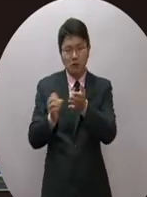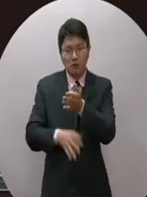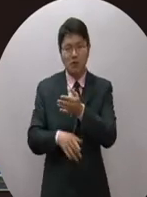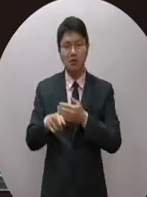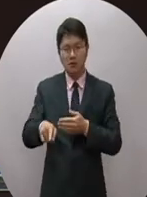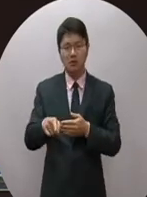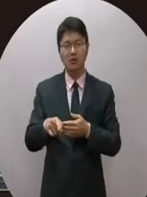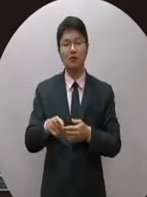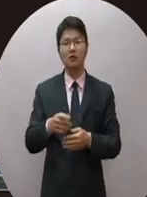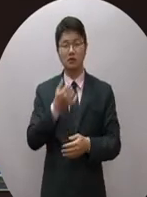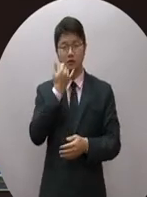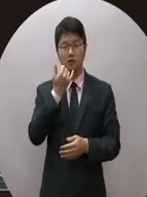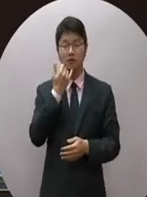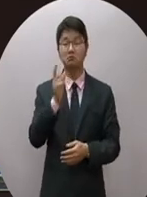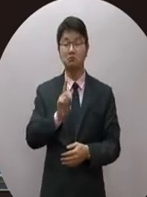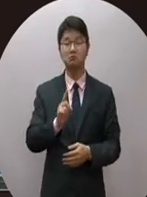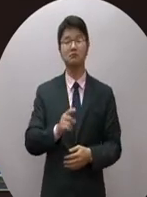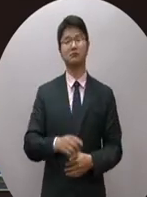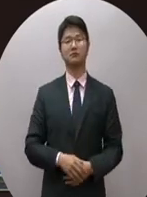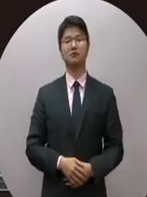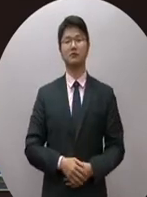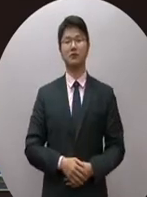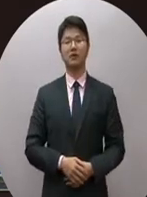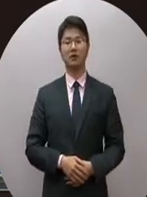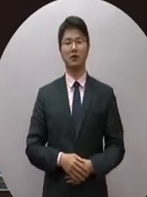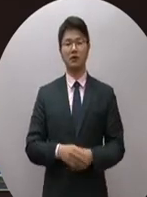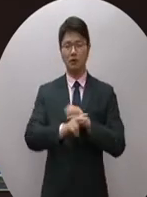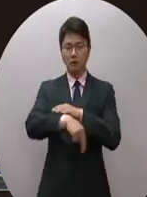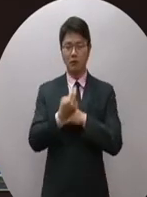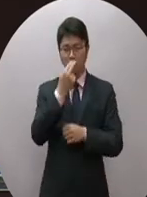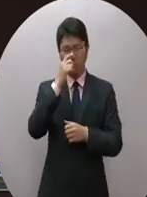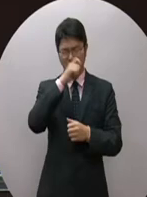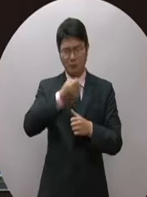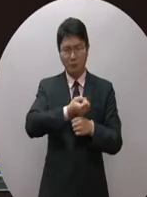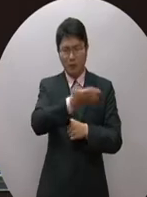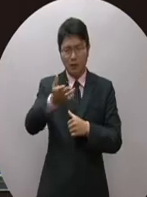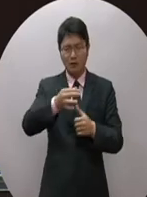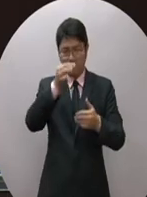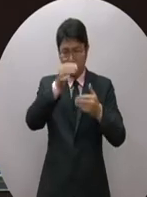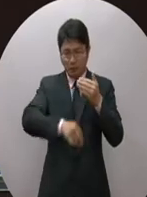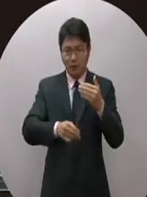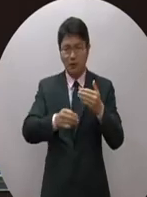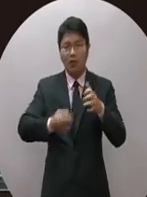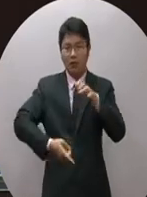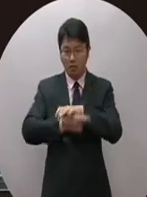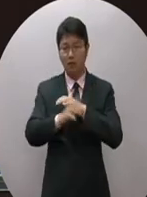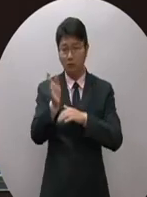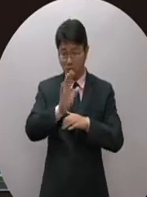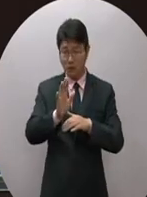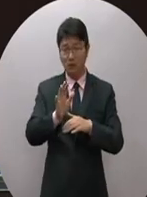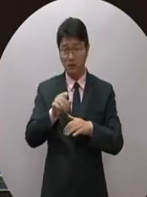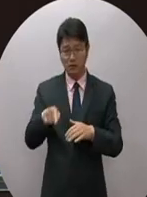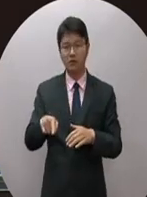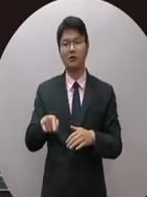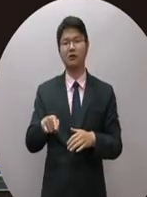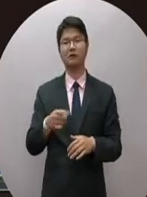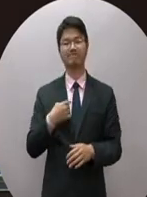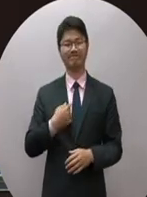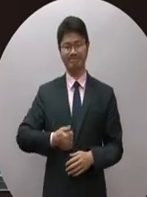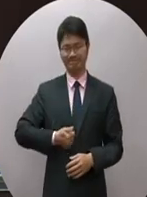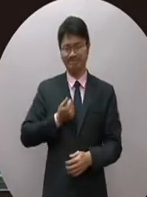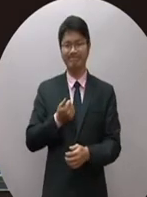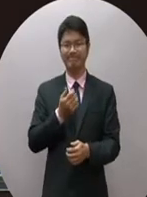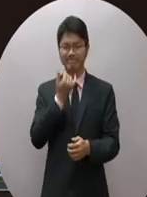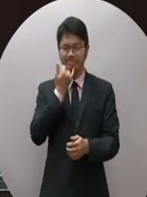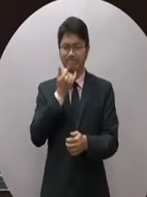够真正的在空污标准不及的情况，我们能够真的给